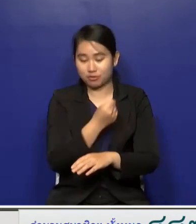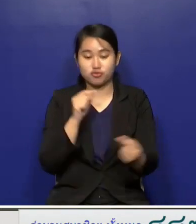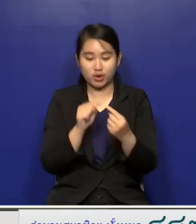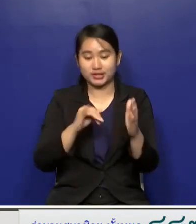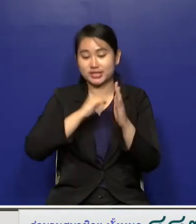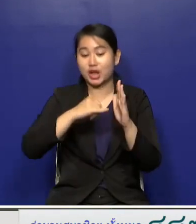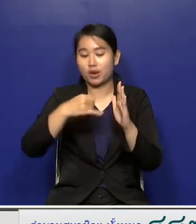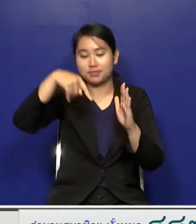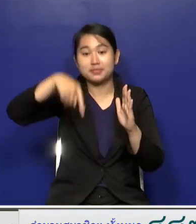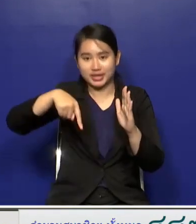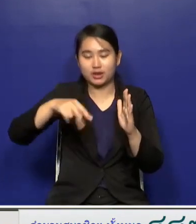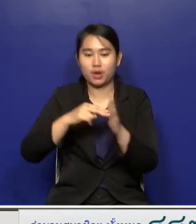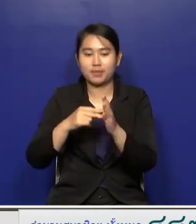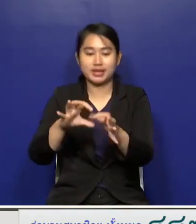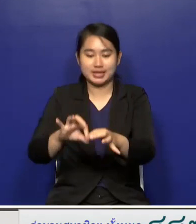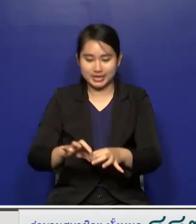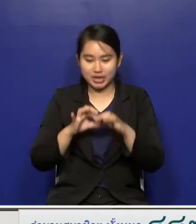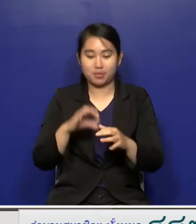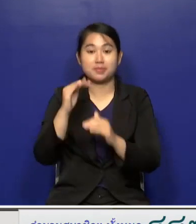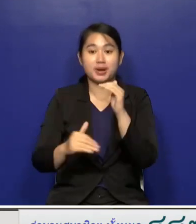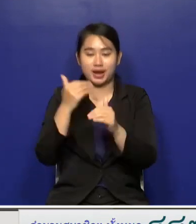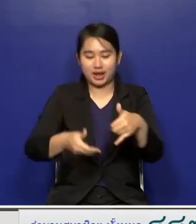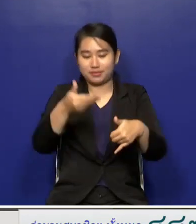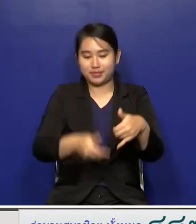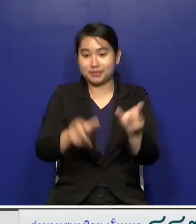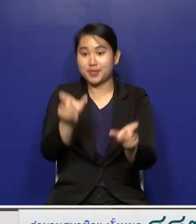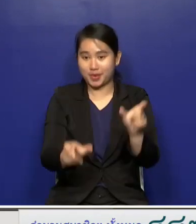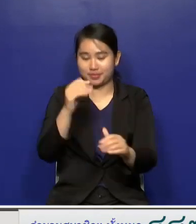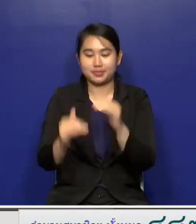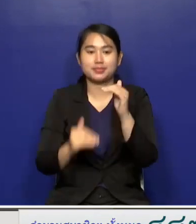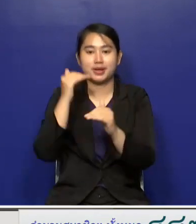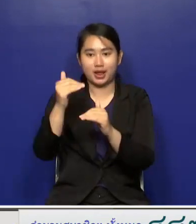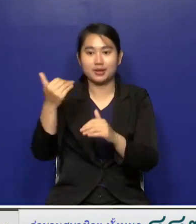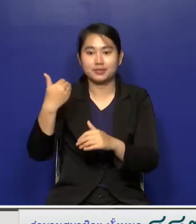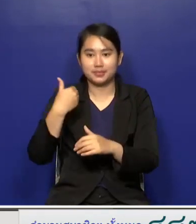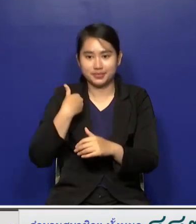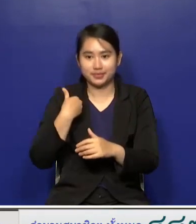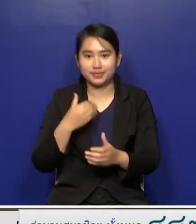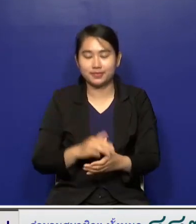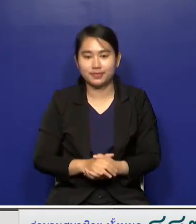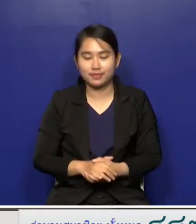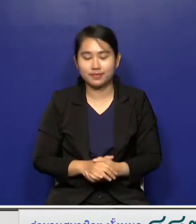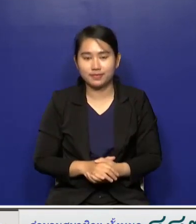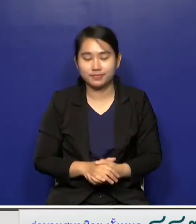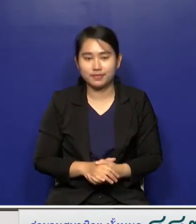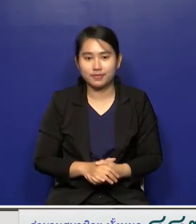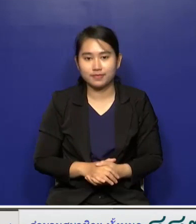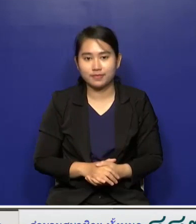ษจะเป็นเครื่องมือในการพัฒนาคนสร้างคนที่ดีที่สุด ของการพัฒนาประเท